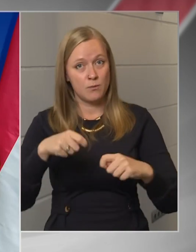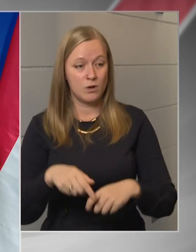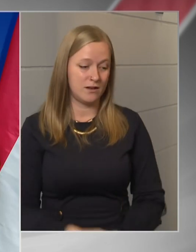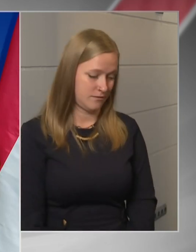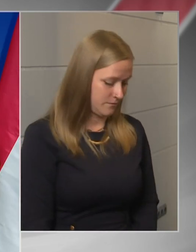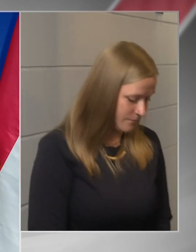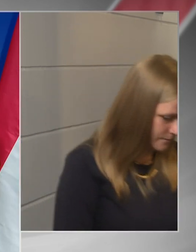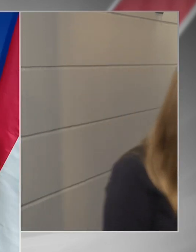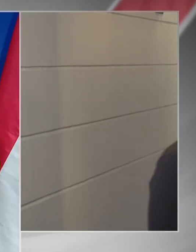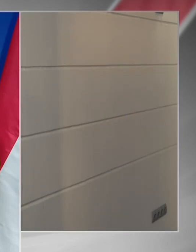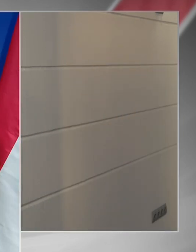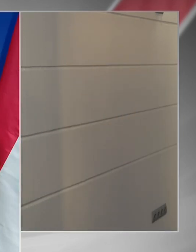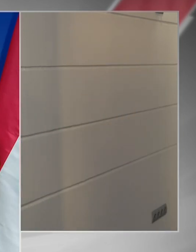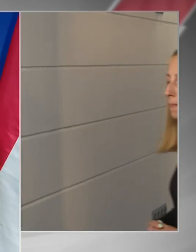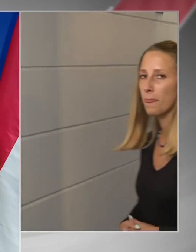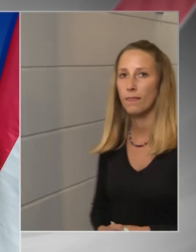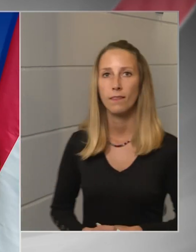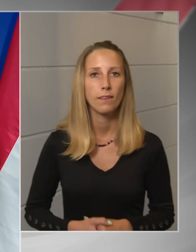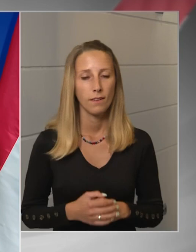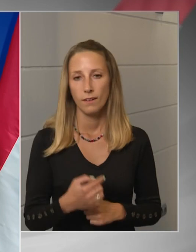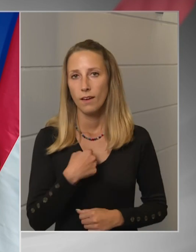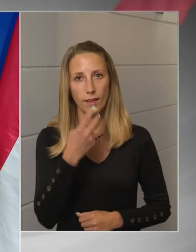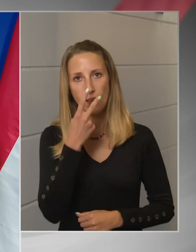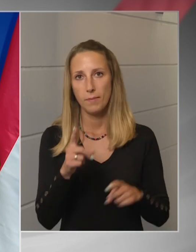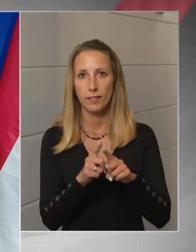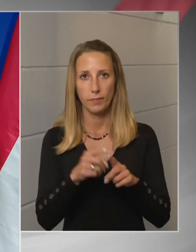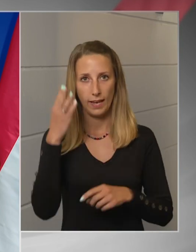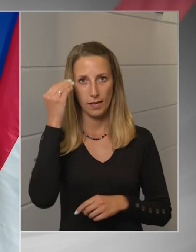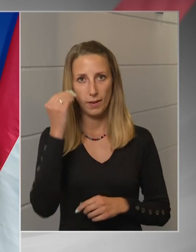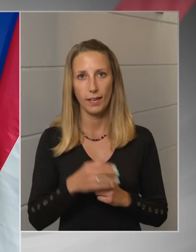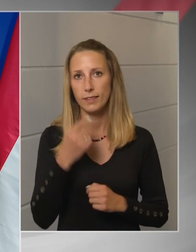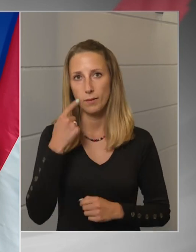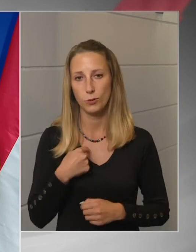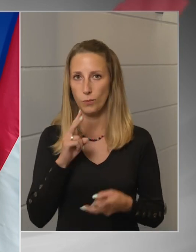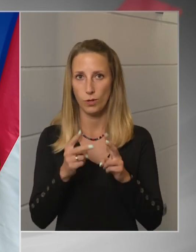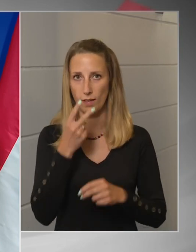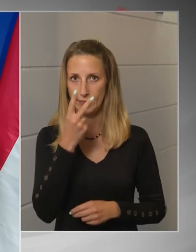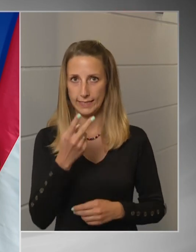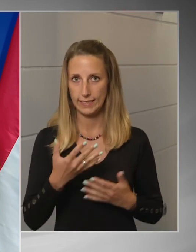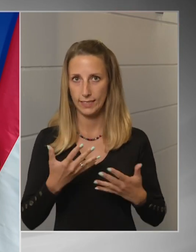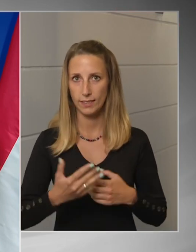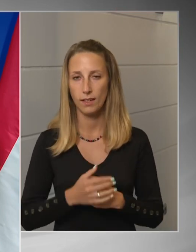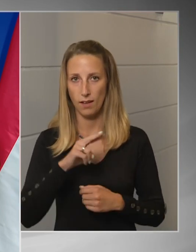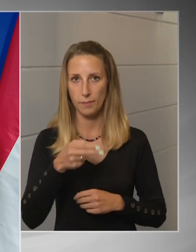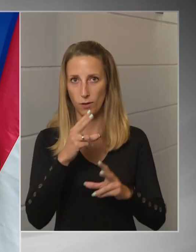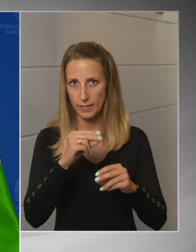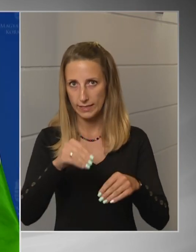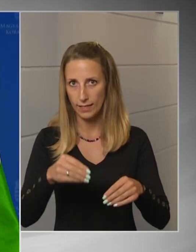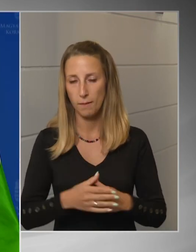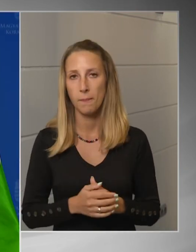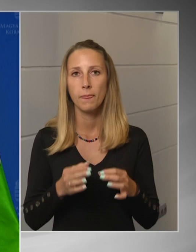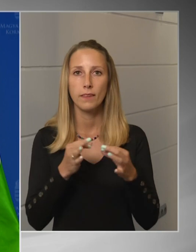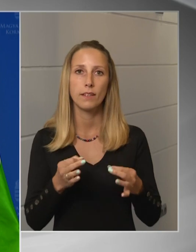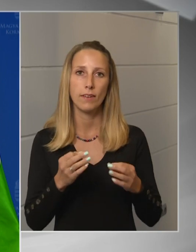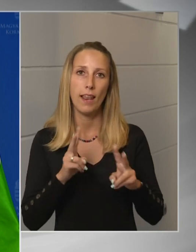iránti érdeklődés, mert a másik, amiben különbözünk, hogy én nem láttam ilyen képeket, tehát nem tudom, hogy hogy néz ki az, amiről beszél, de bizonyára ehhez